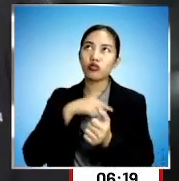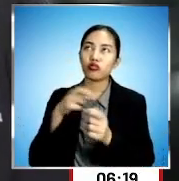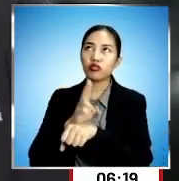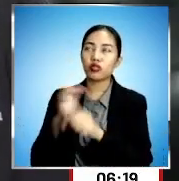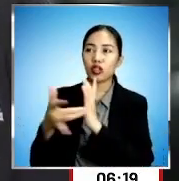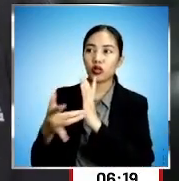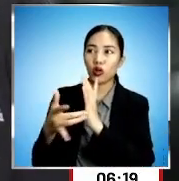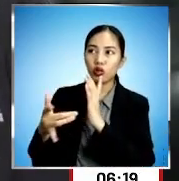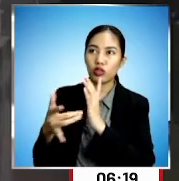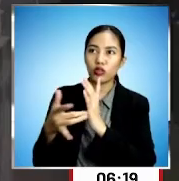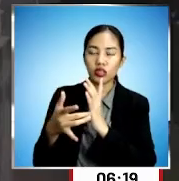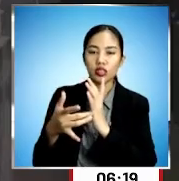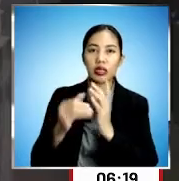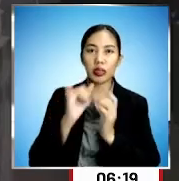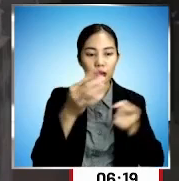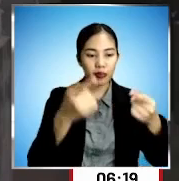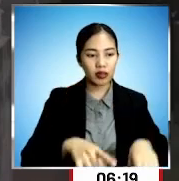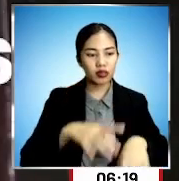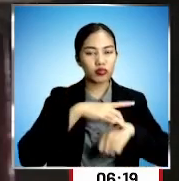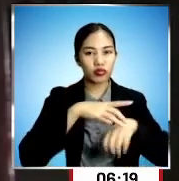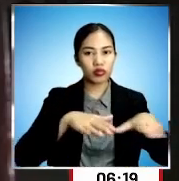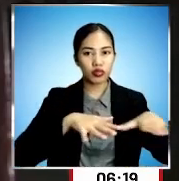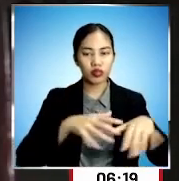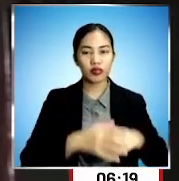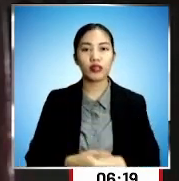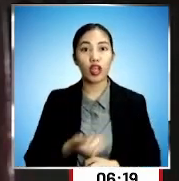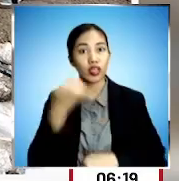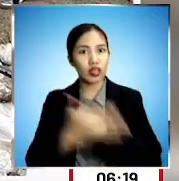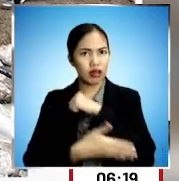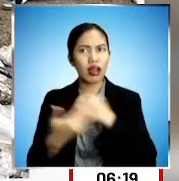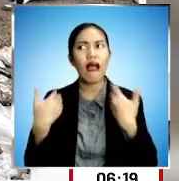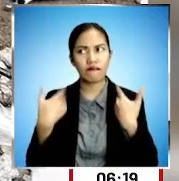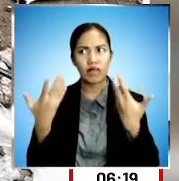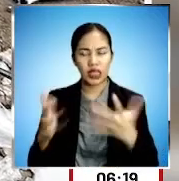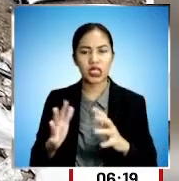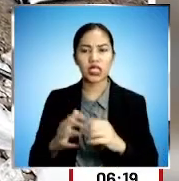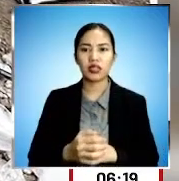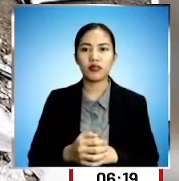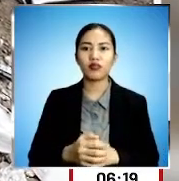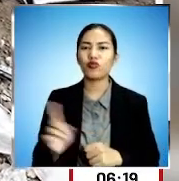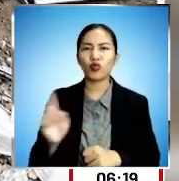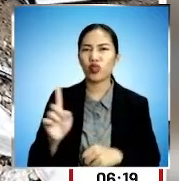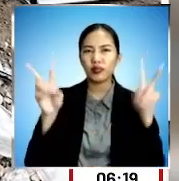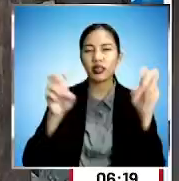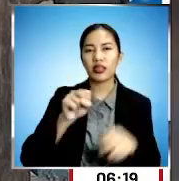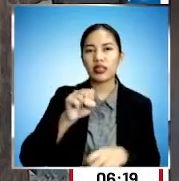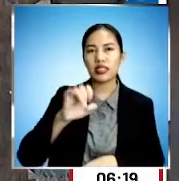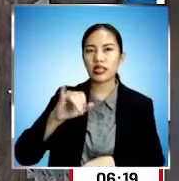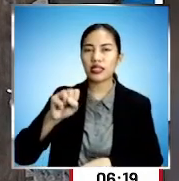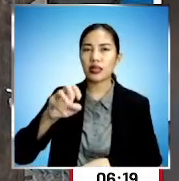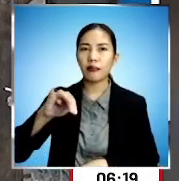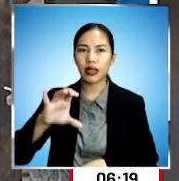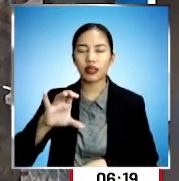abroad, marami na nakabitan nito. Ito ang tinatawag na seismic isolator. Isa itong construction device na inilalagay sa ilalim